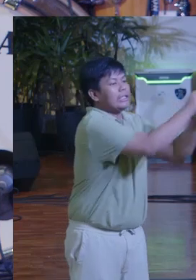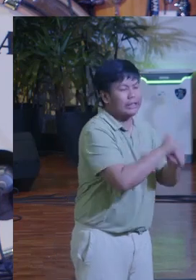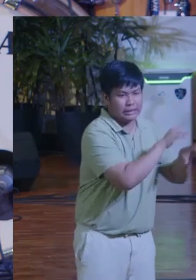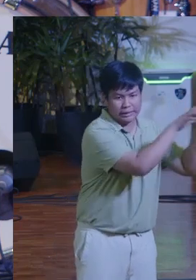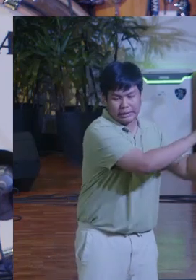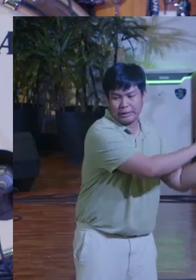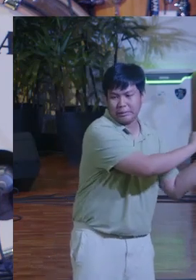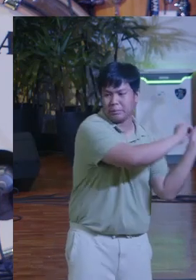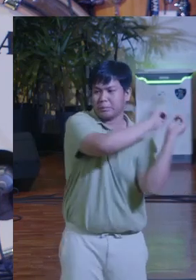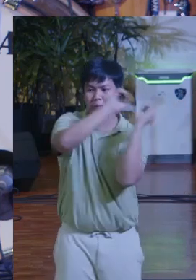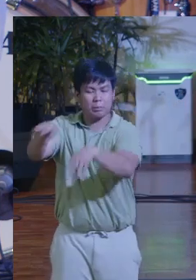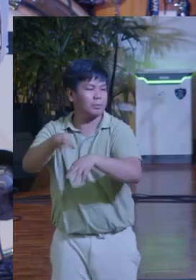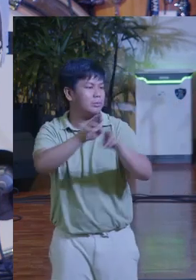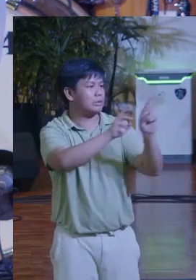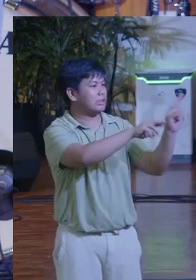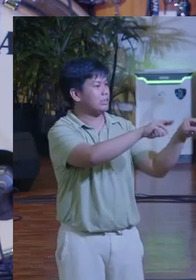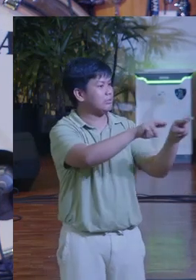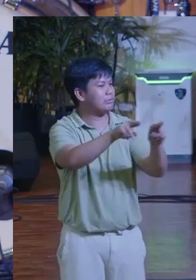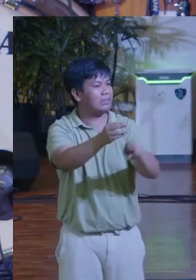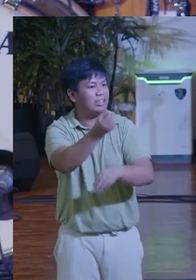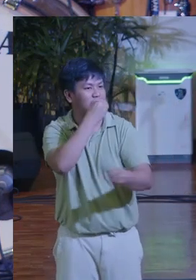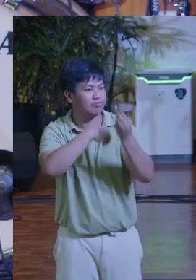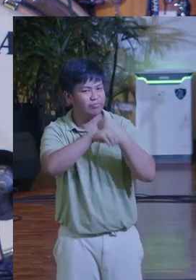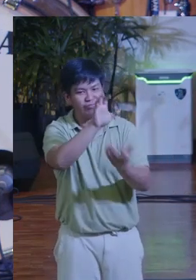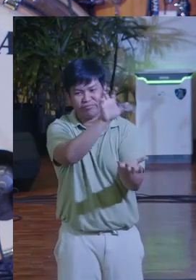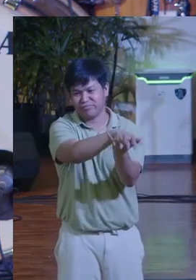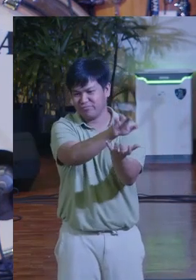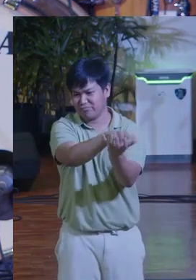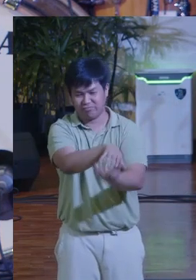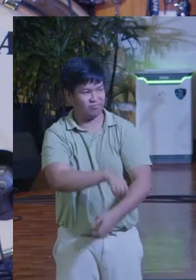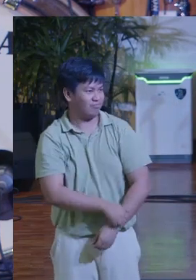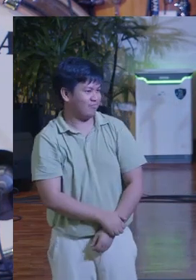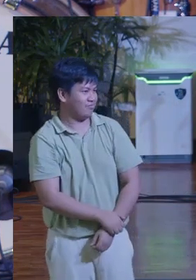So, at 3 months, siya'y gumawa ng plano,